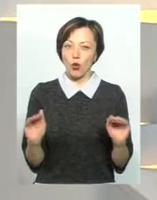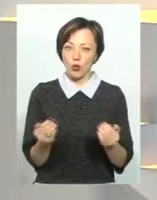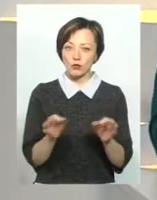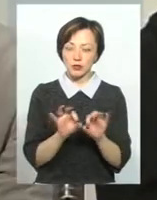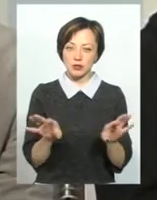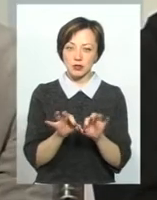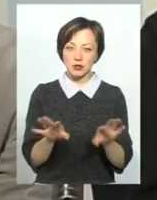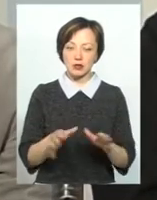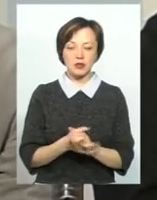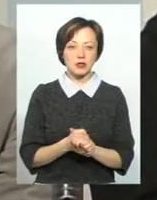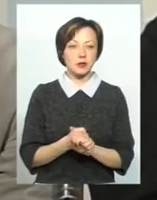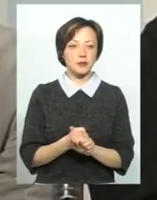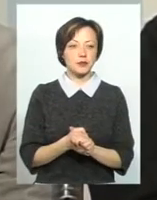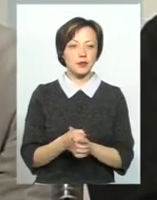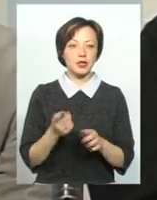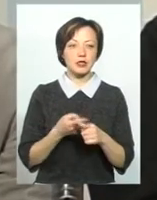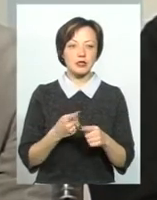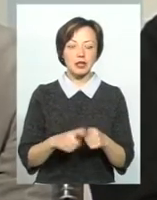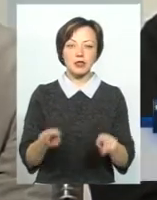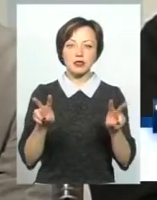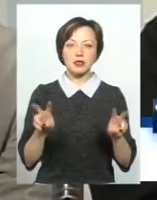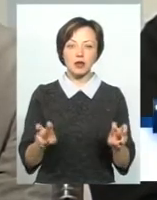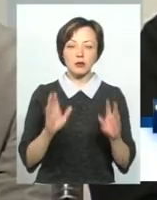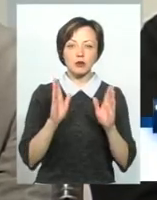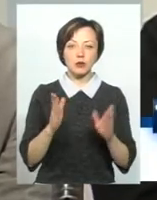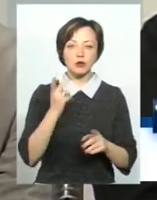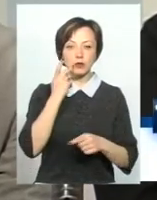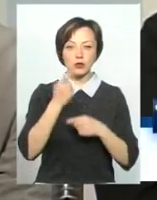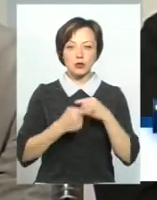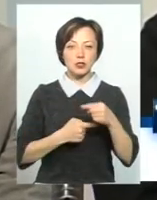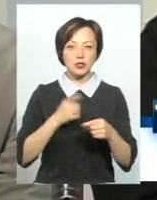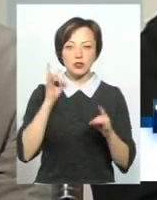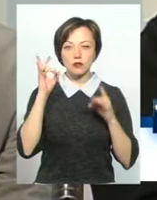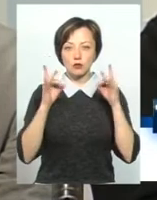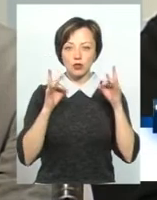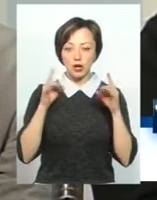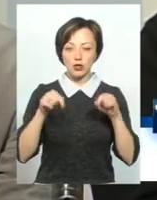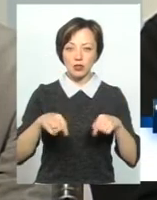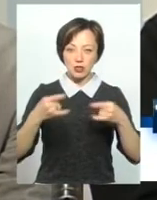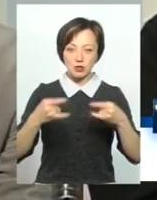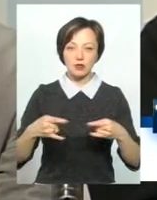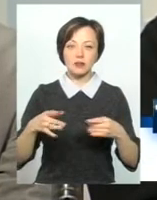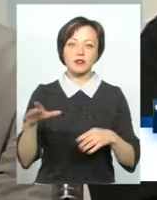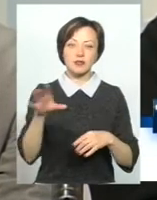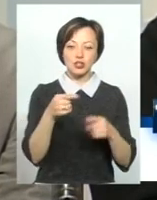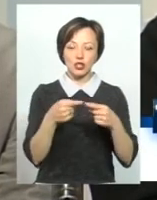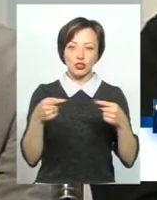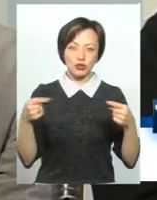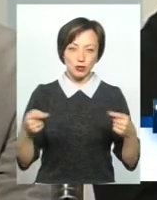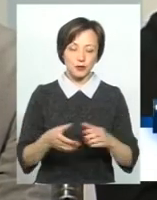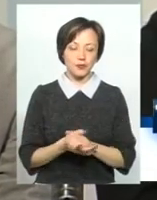скажемо. Це тема, яка буде постійно звучати в стінах цієї студії і в стінах інших